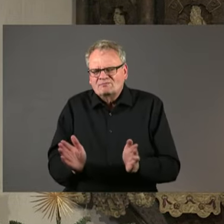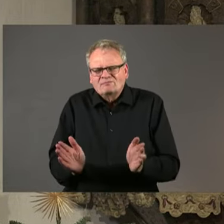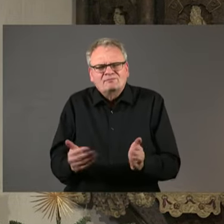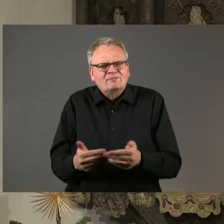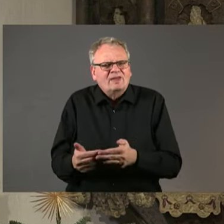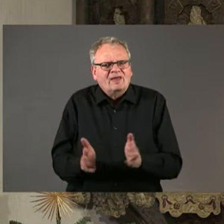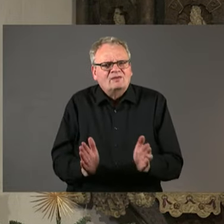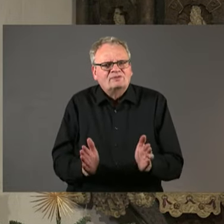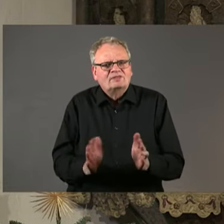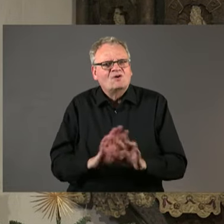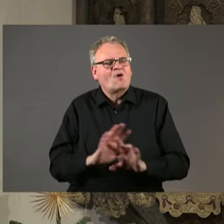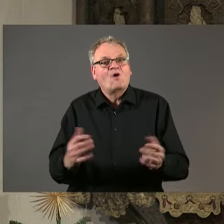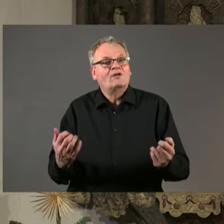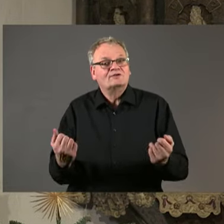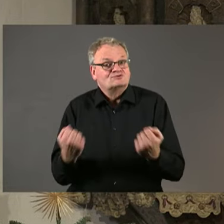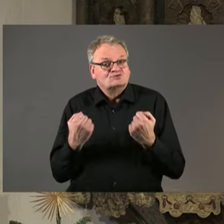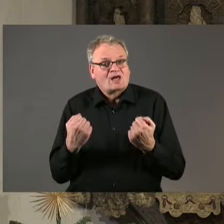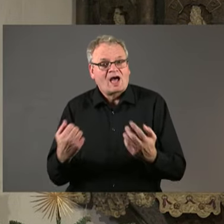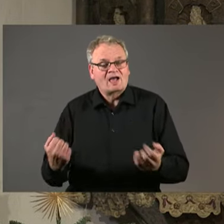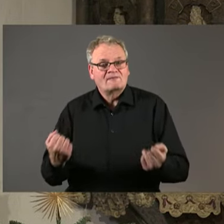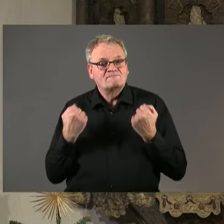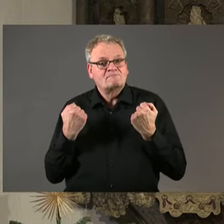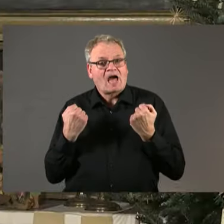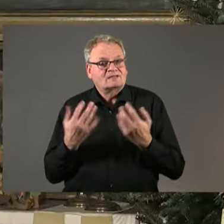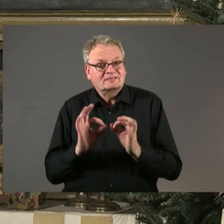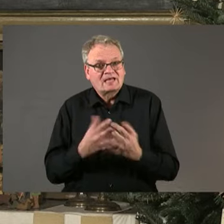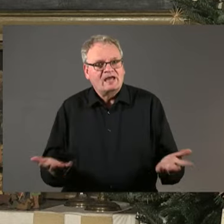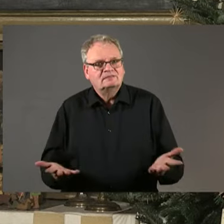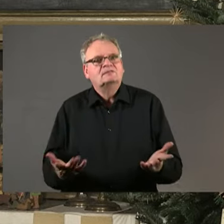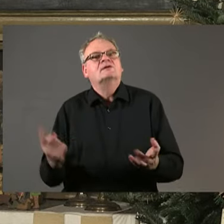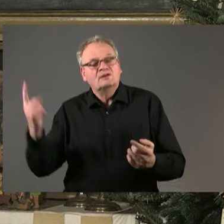ohne weltliche Macht und Einfluss.